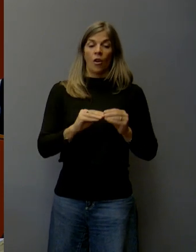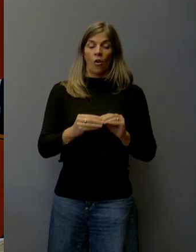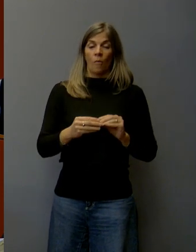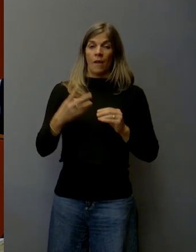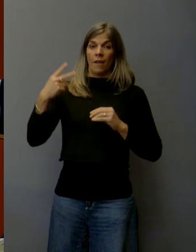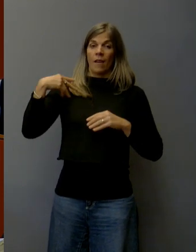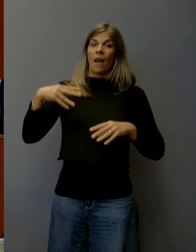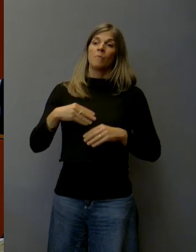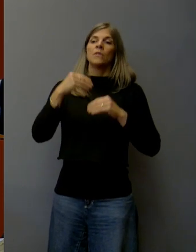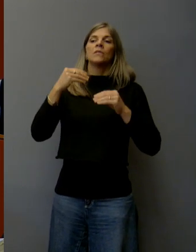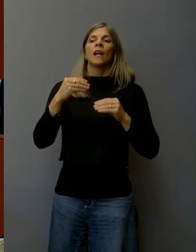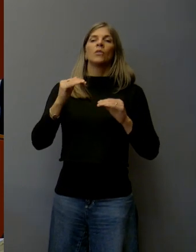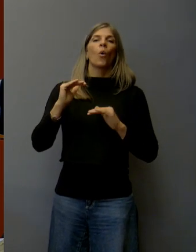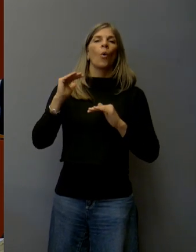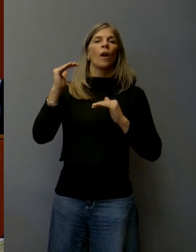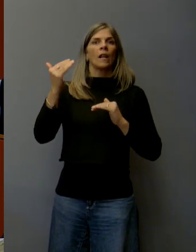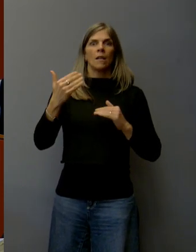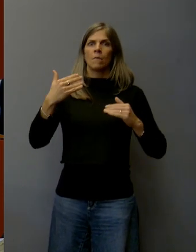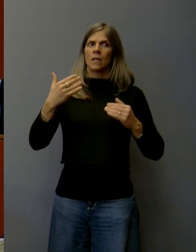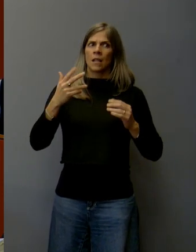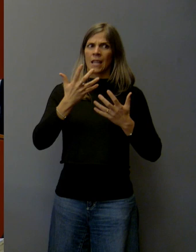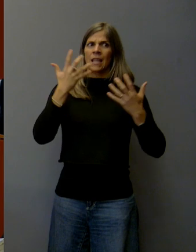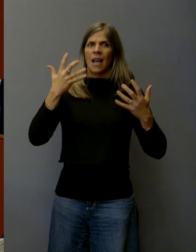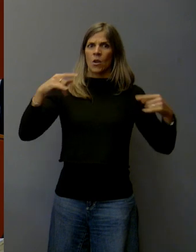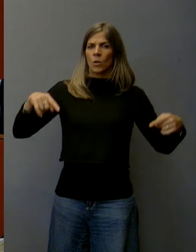iniziato in un clima di evidente conflitto